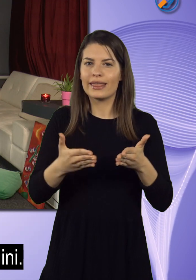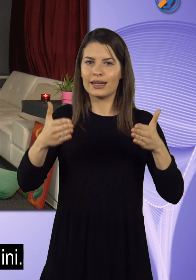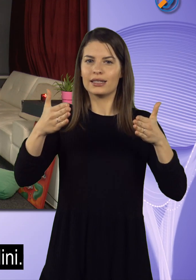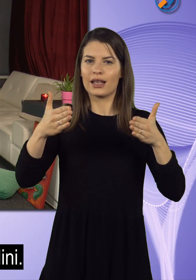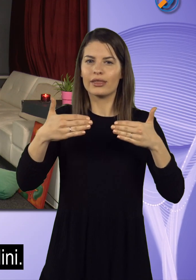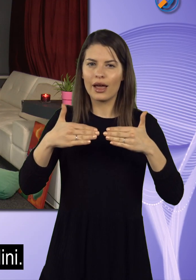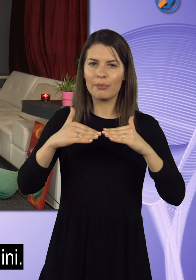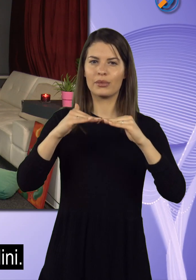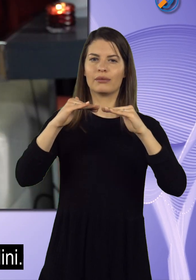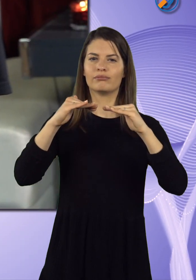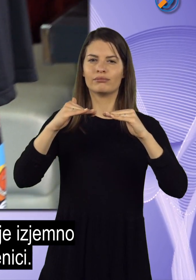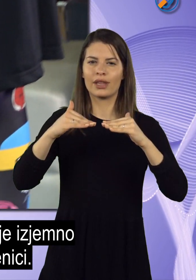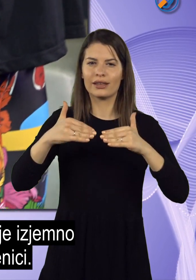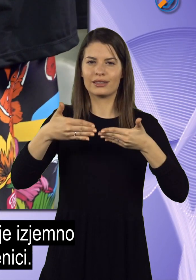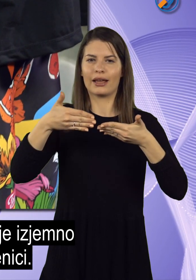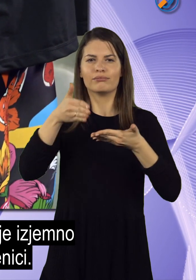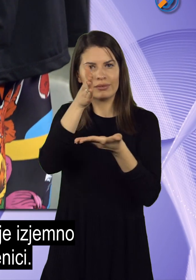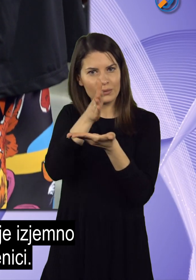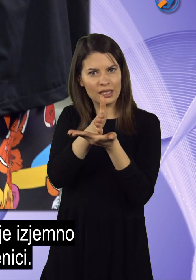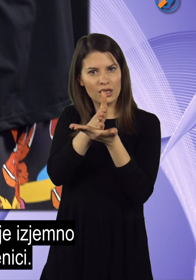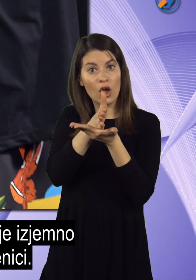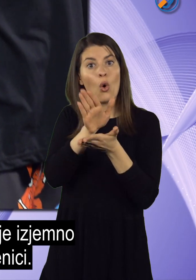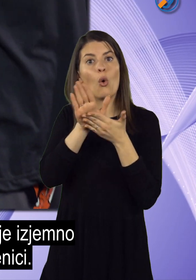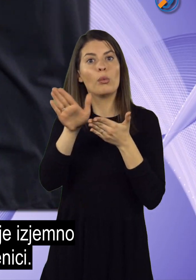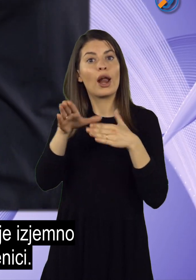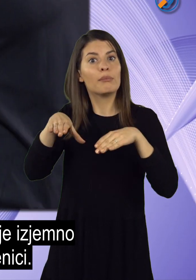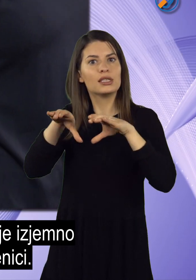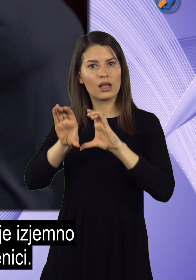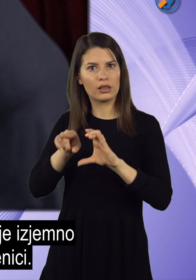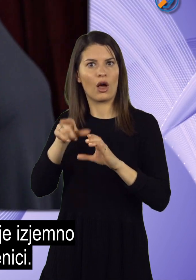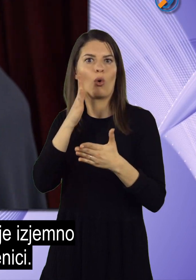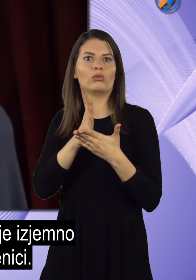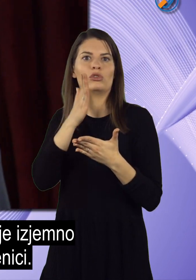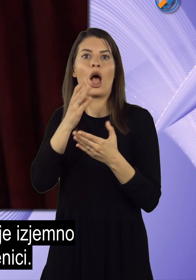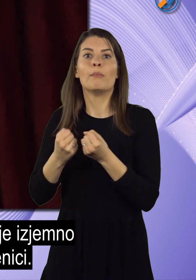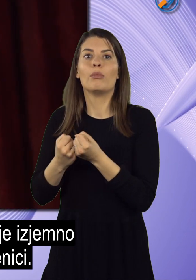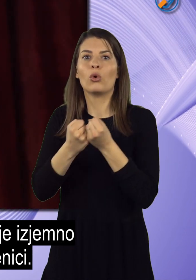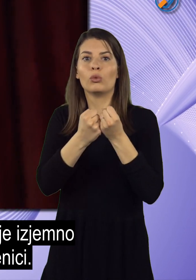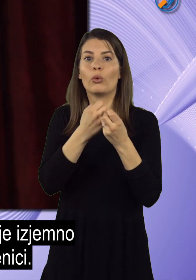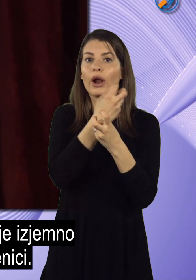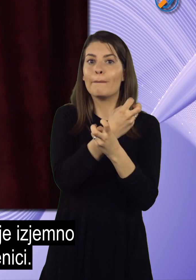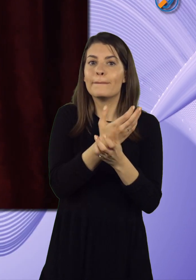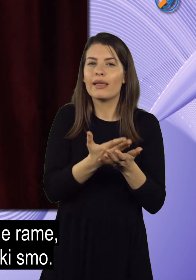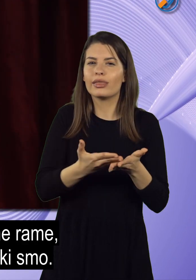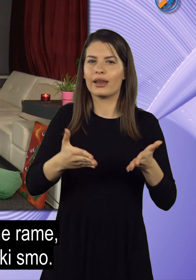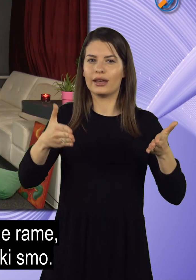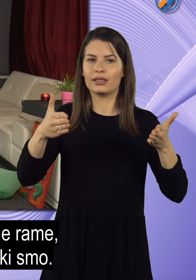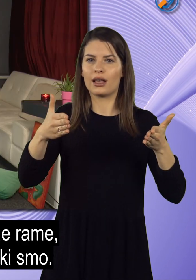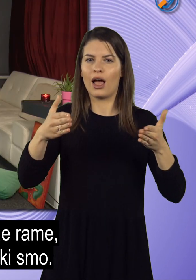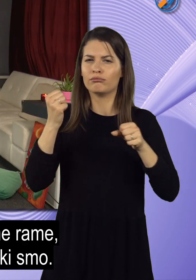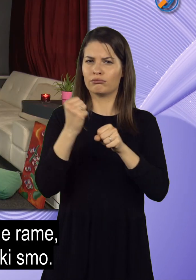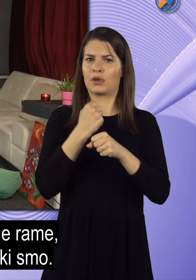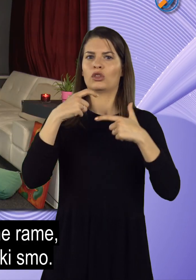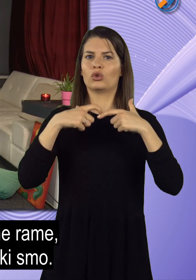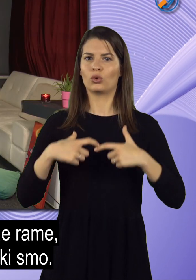naprej, malo nazaj na sredini, uporabi svojo zadnjico, ta je izjemno dobra podpora medenici.